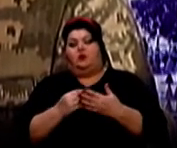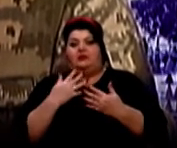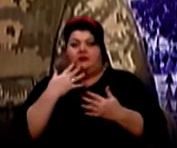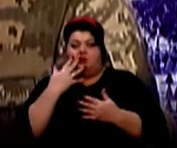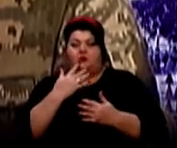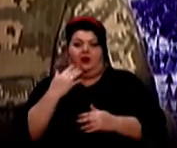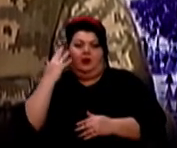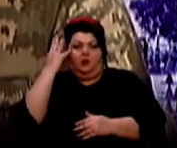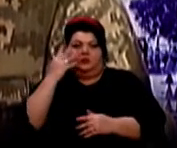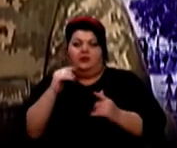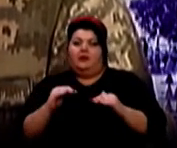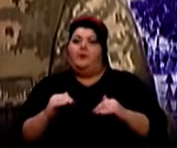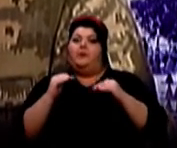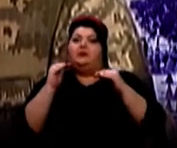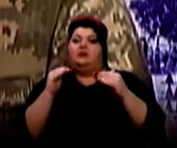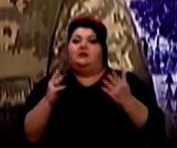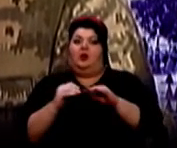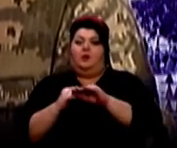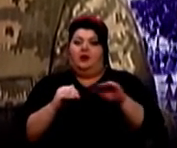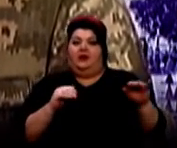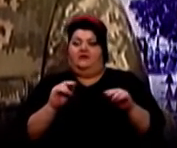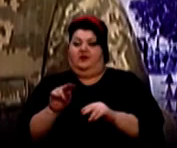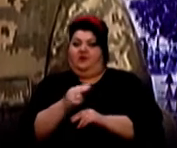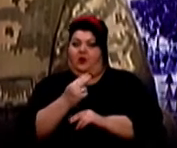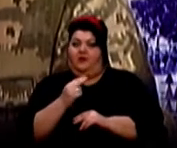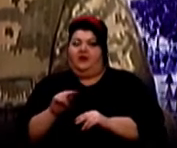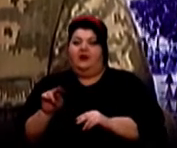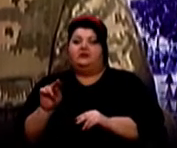ідею, десь піднятися в якомусь рівні виховання, це все